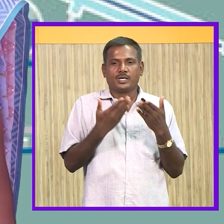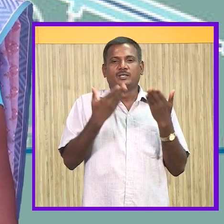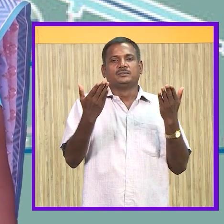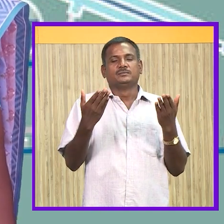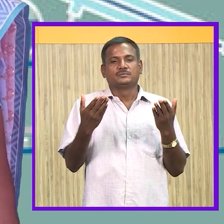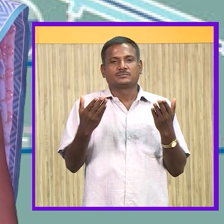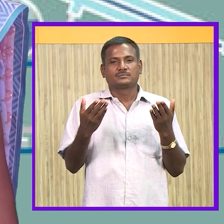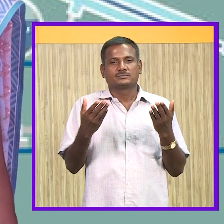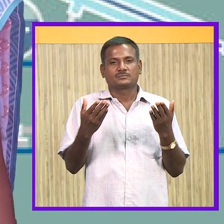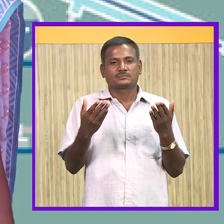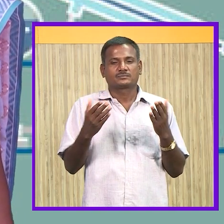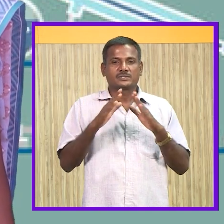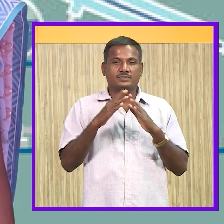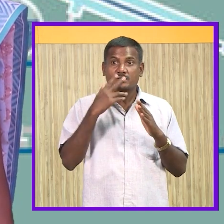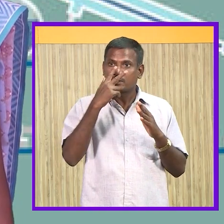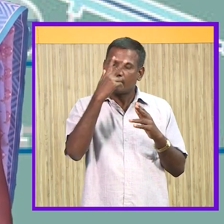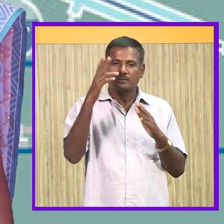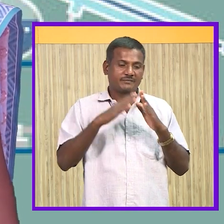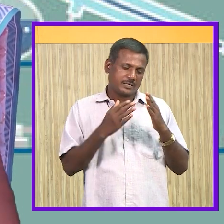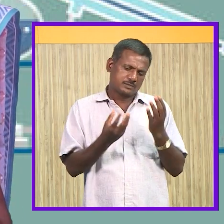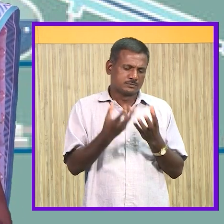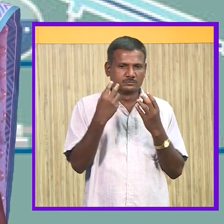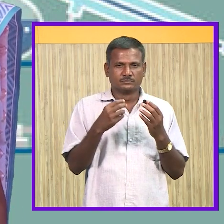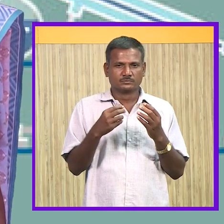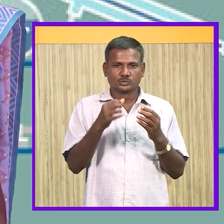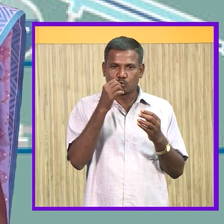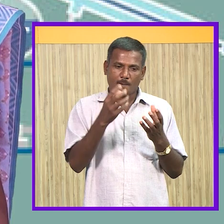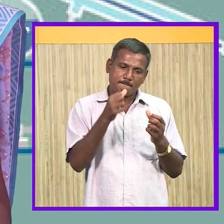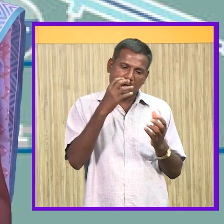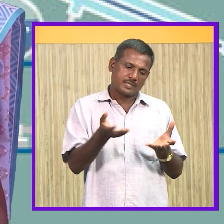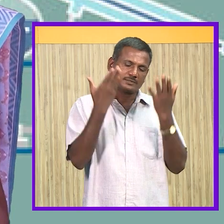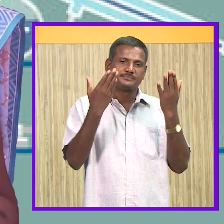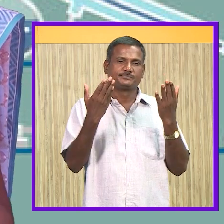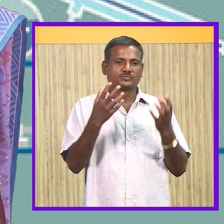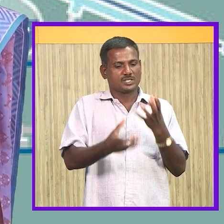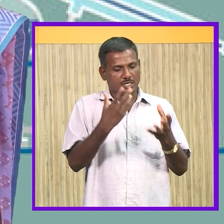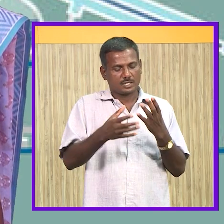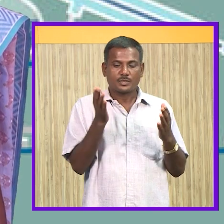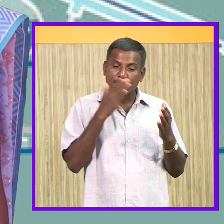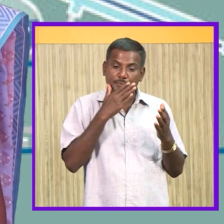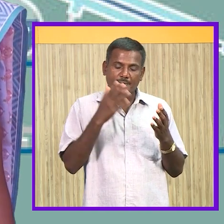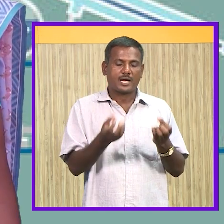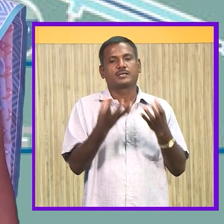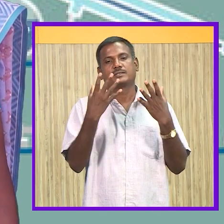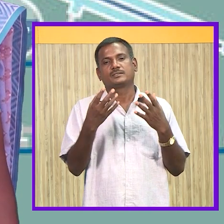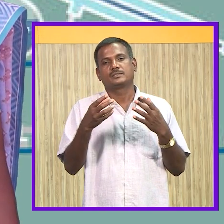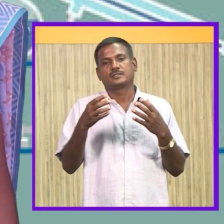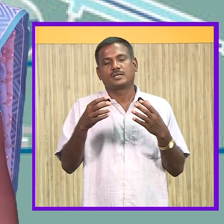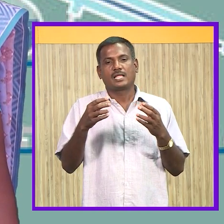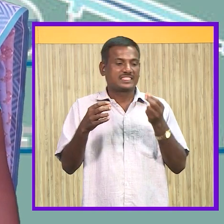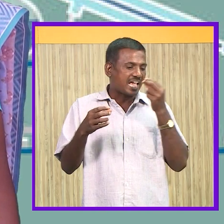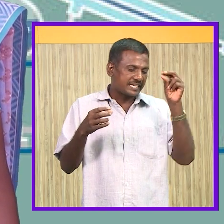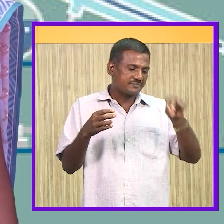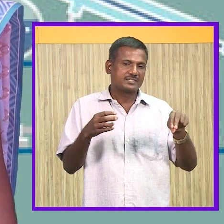முயற்சிக்கிறது. நீங்க இதை வீட்டில் செஞ்சு கூட பார்க்கலாம். கொஞ்சமாக பால் எடுத்துக்கோங்க, நல்லா காய்ச்சி ஆற வைக்கப்பட்ட பாலில் தயிரை